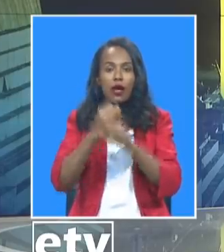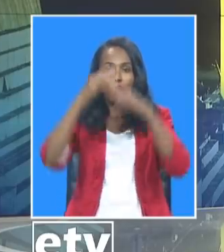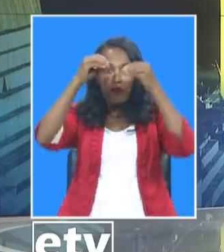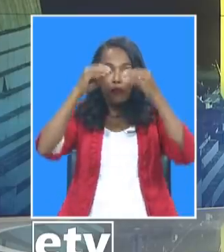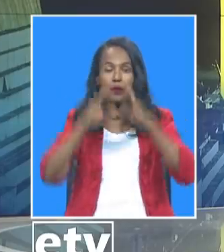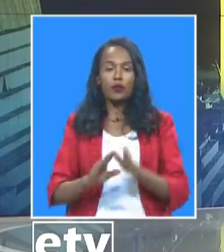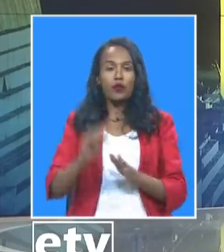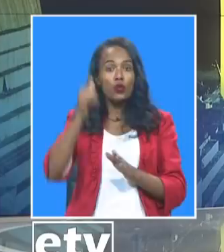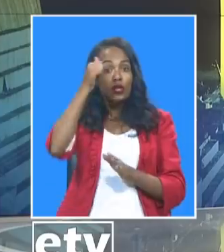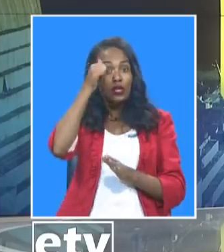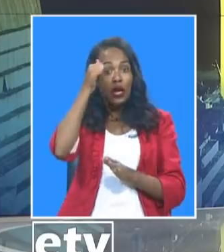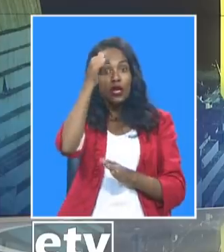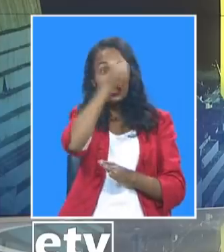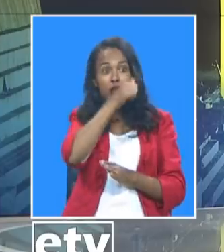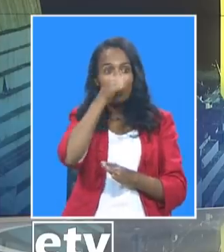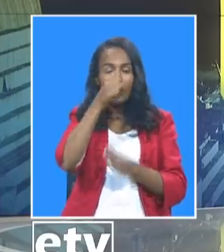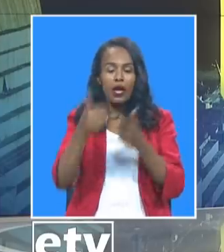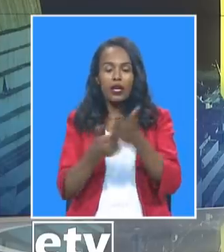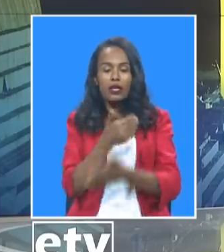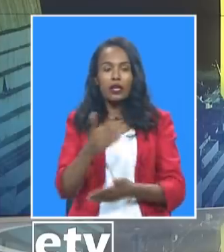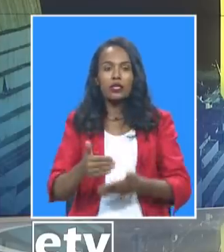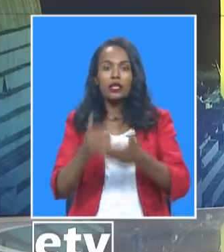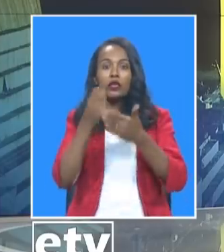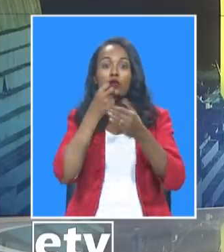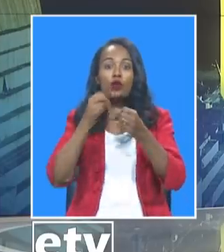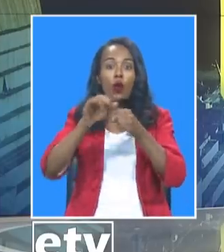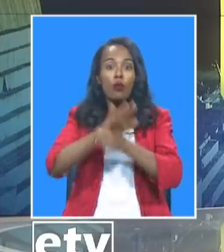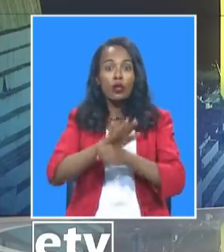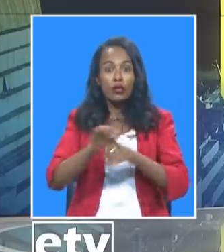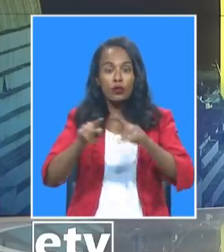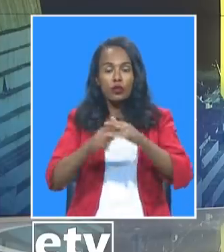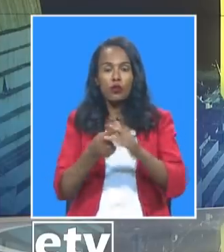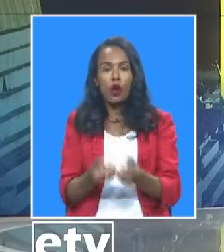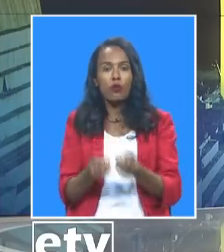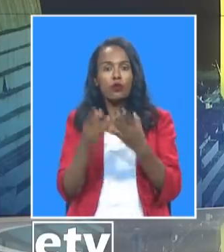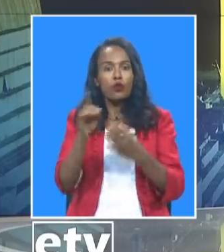እንዳለ ንጉሴ ኢትዮጵያ የህዳሴ ግድቡን ውሃ ሙሌት መጀመሯ ዘርፈ